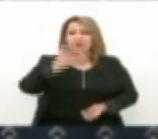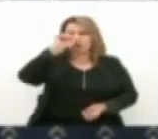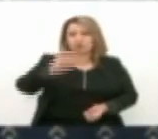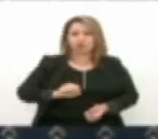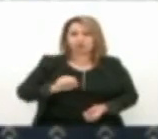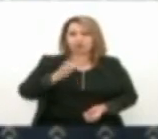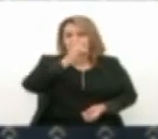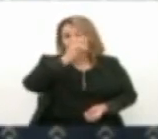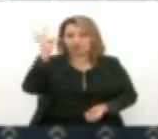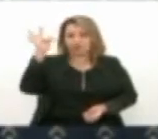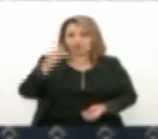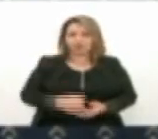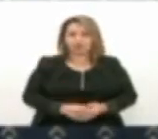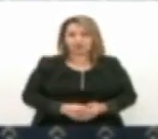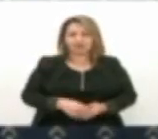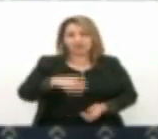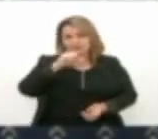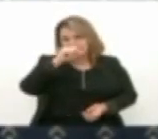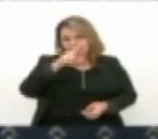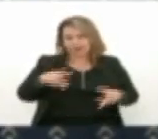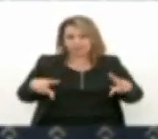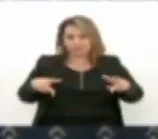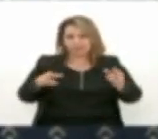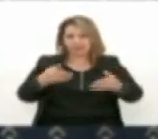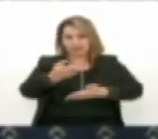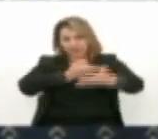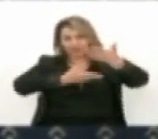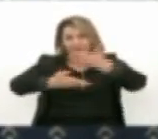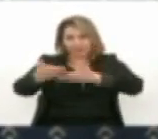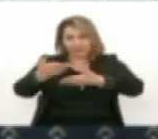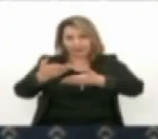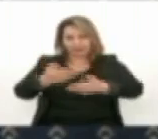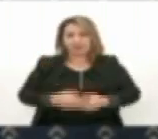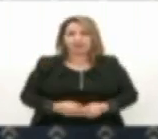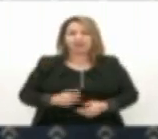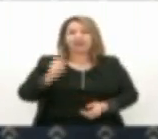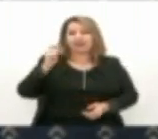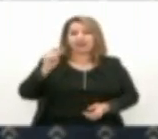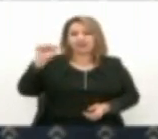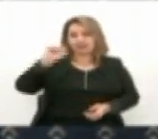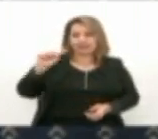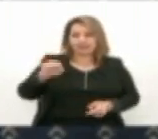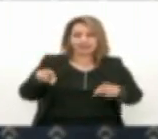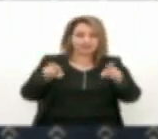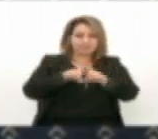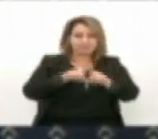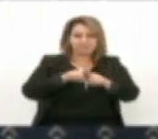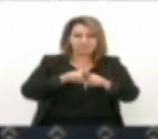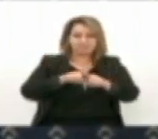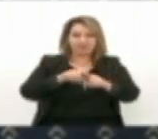وذلك بسبب إسقاط عهدته البرلمانية واستخلافه بالمترشح العناني ساعد من نفس القائمة